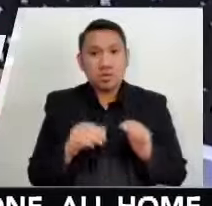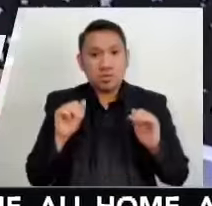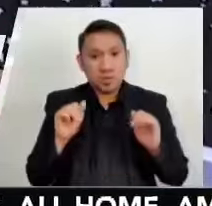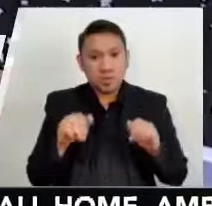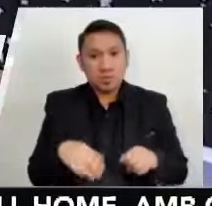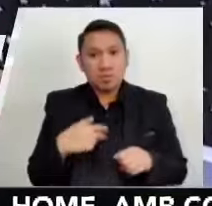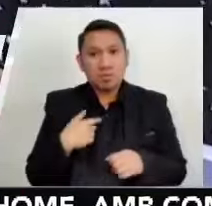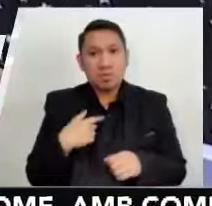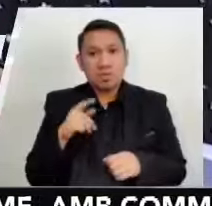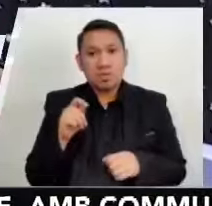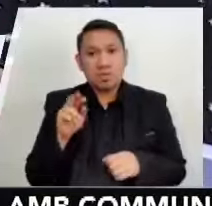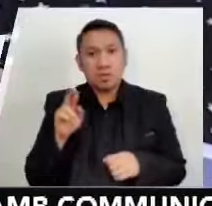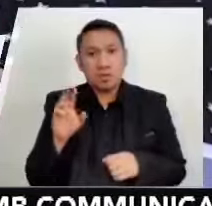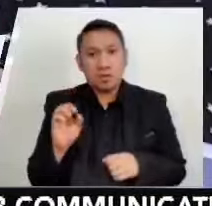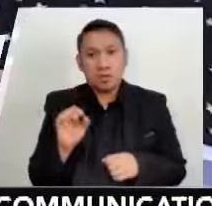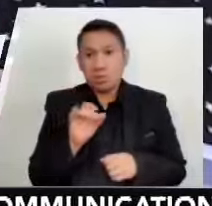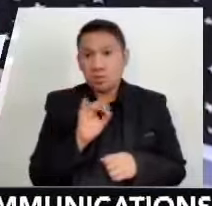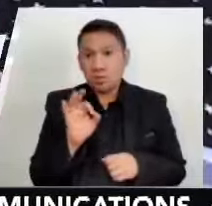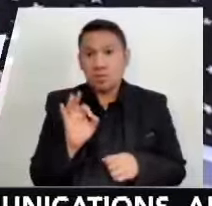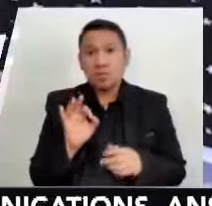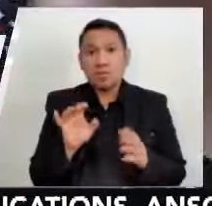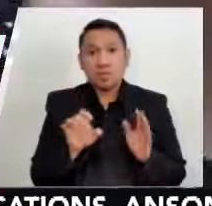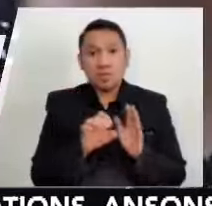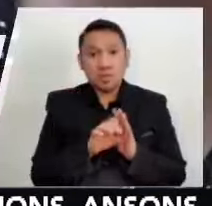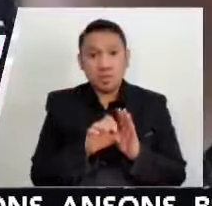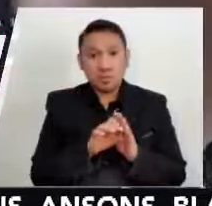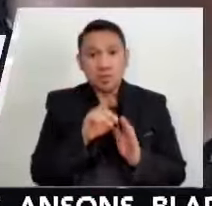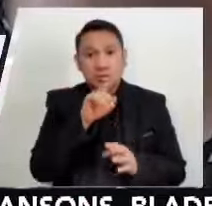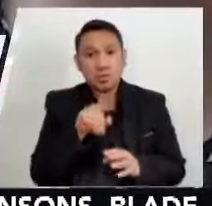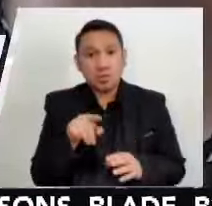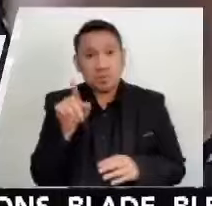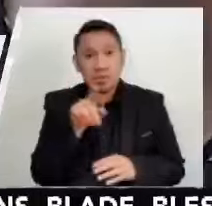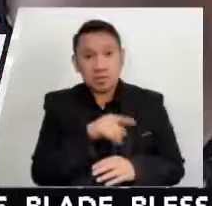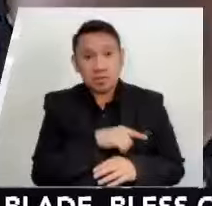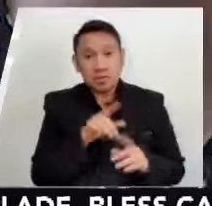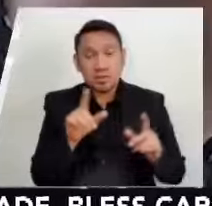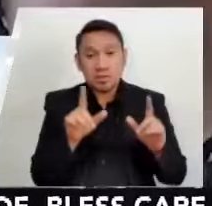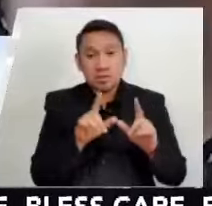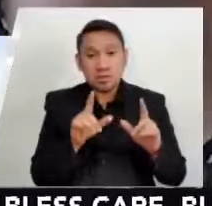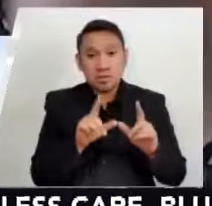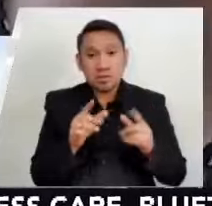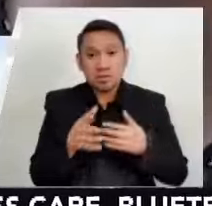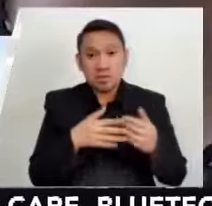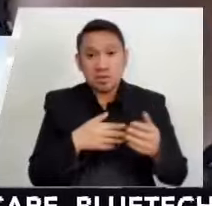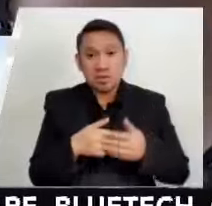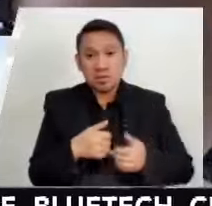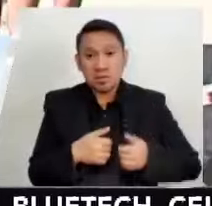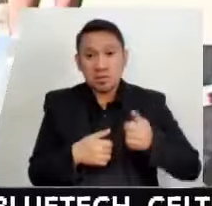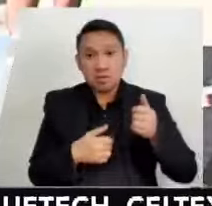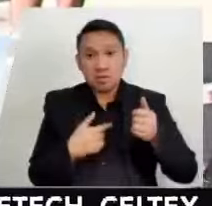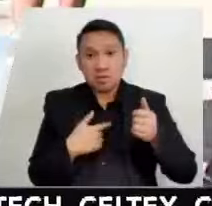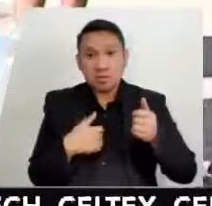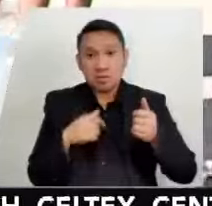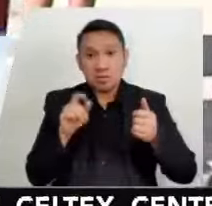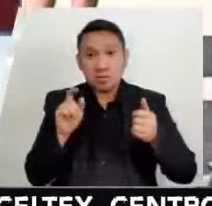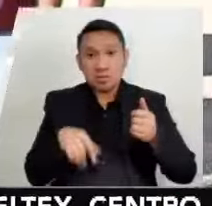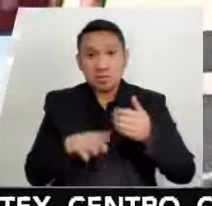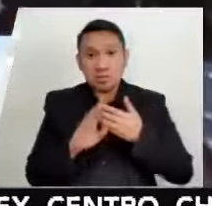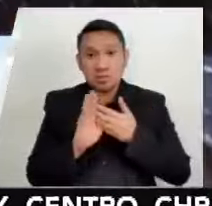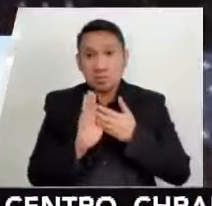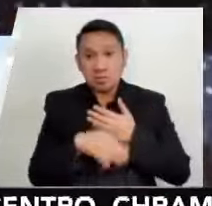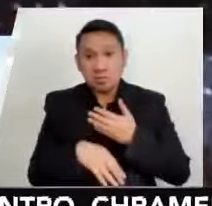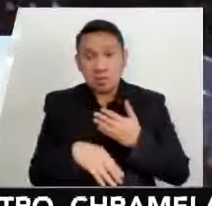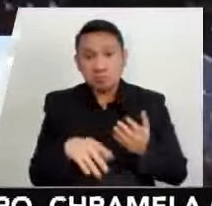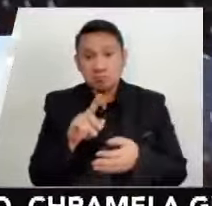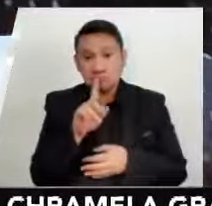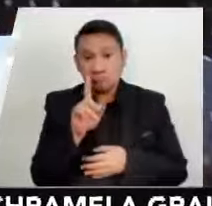Kasi pag mag-cancel na ang prangkisa, kahit manalo pa kami sa petition, may balik mo pa ba yan? Sa amended